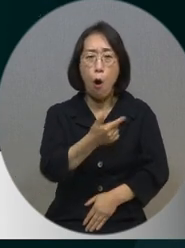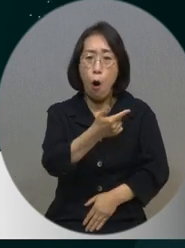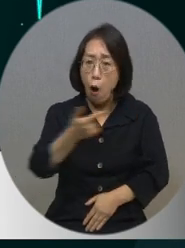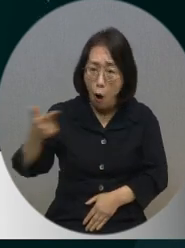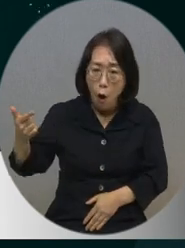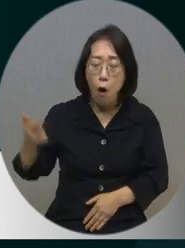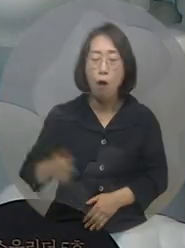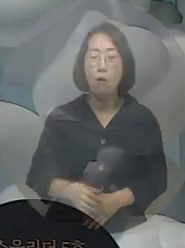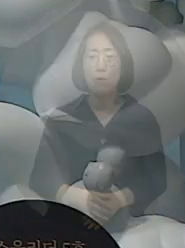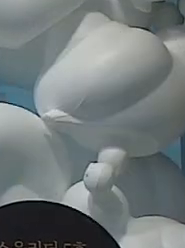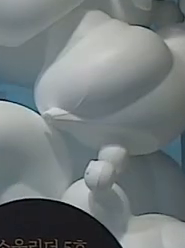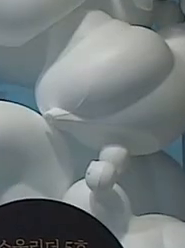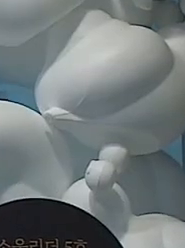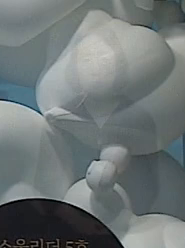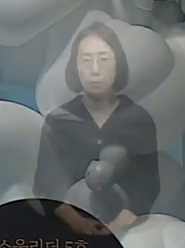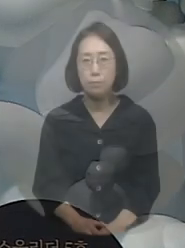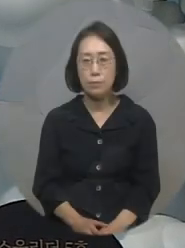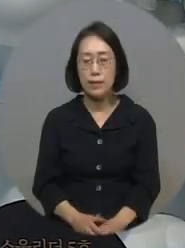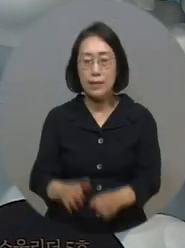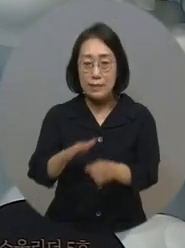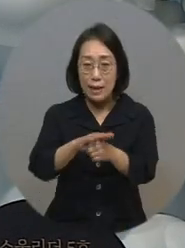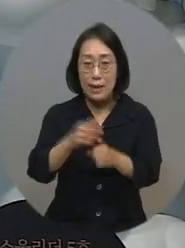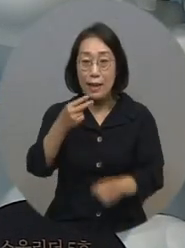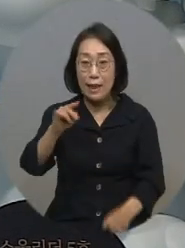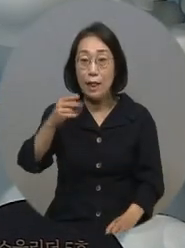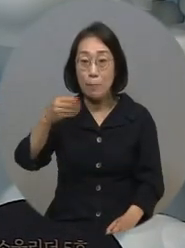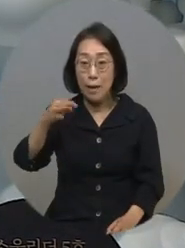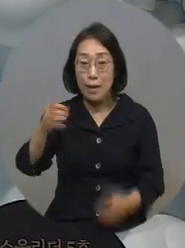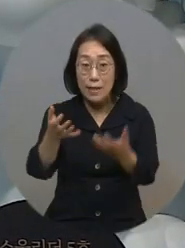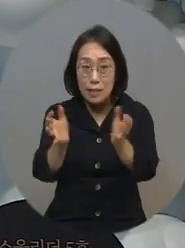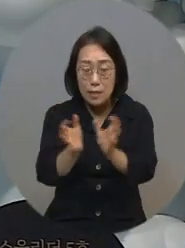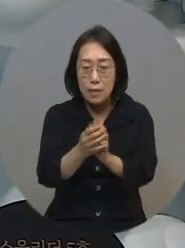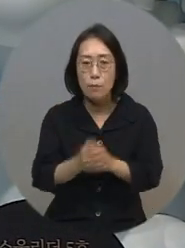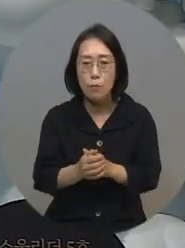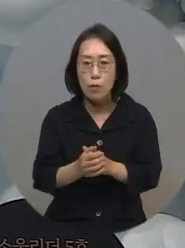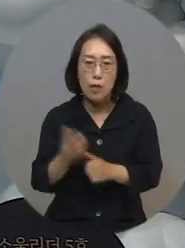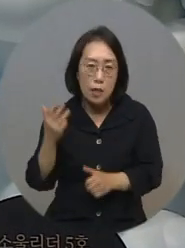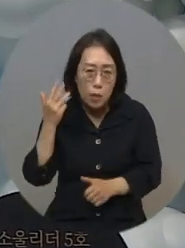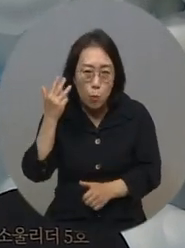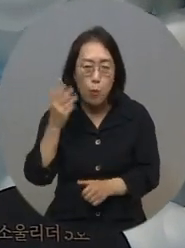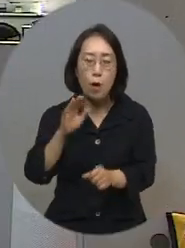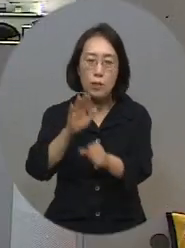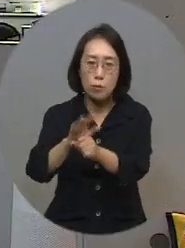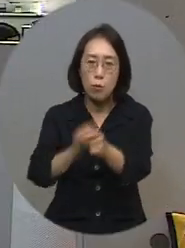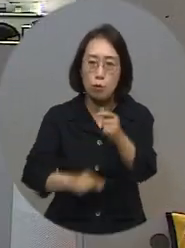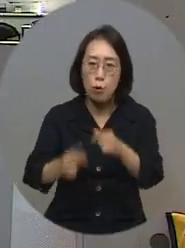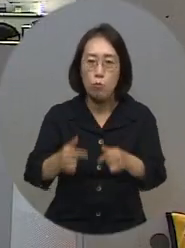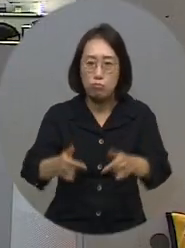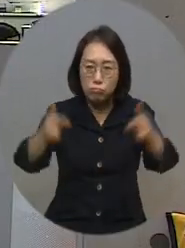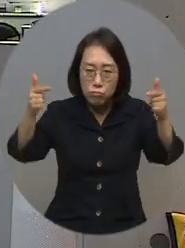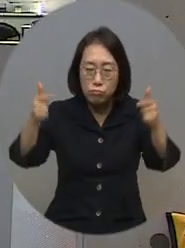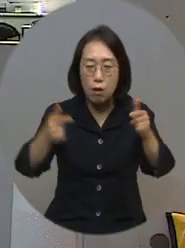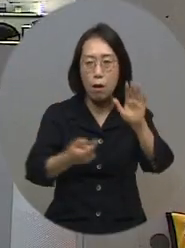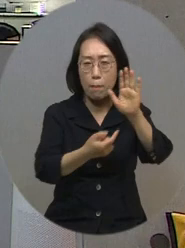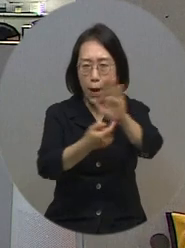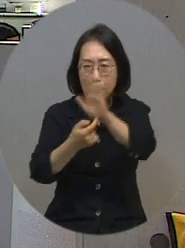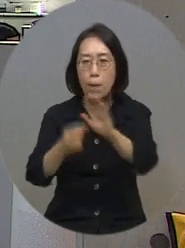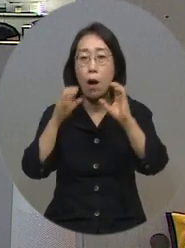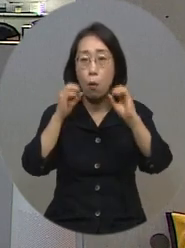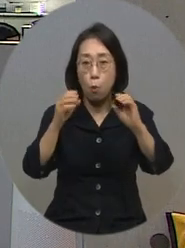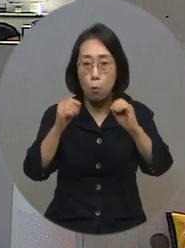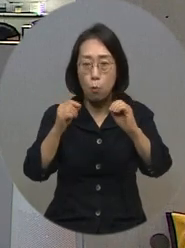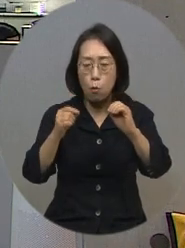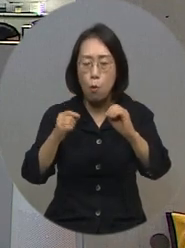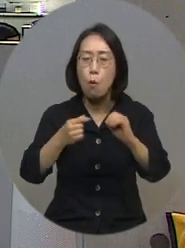만만찮게 들거든요. 사랑의 달팽이는 인공와우 지원 확대 촉구 서명 캠페인을 통해 인공와우 사용자들의